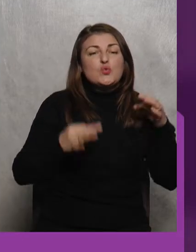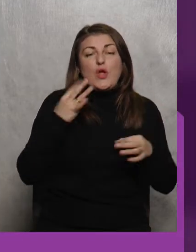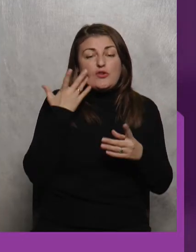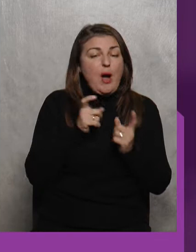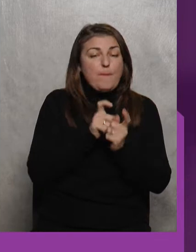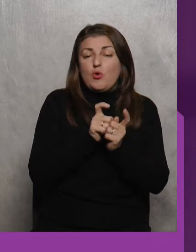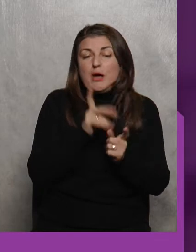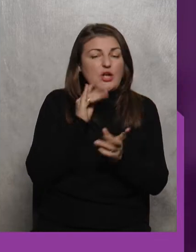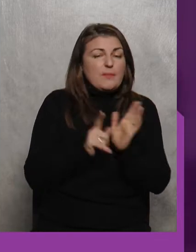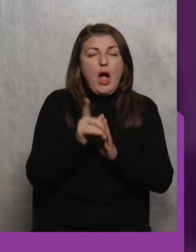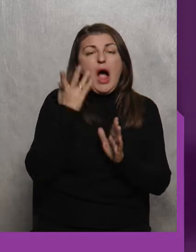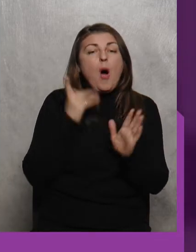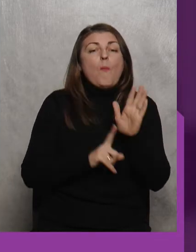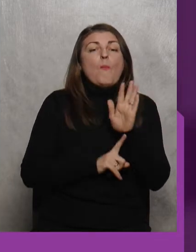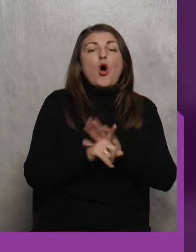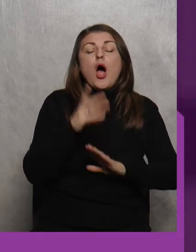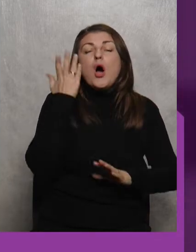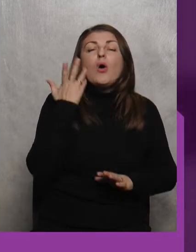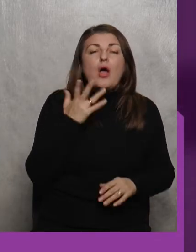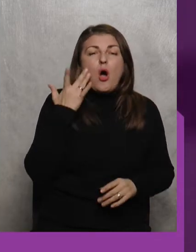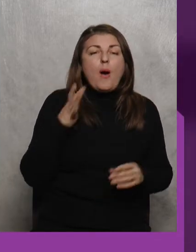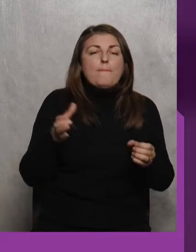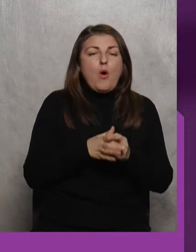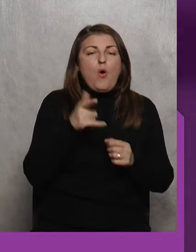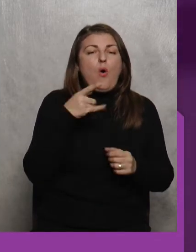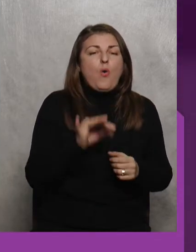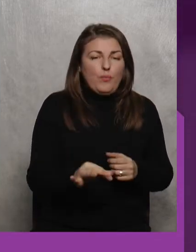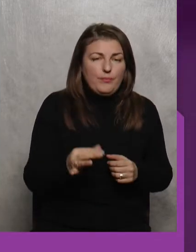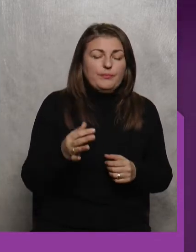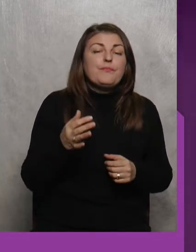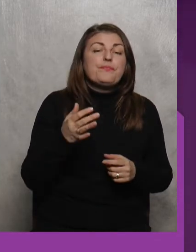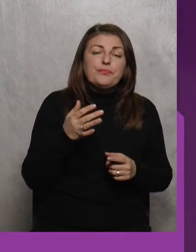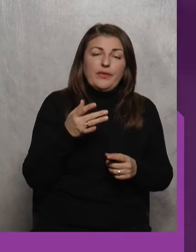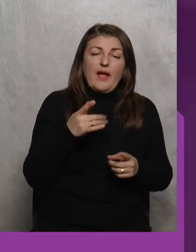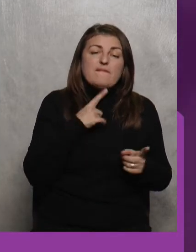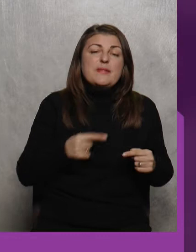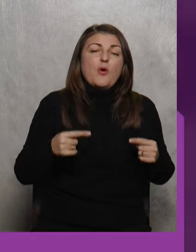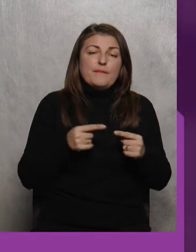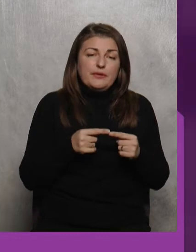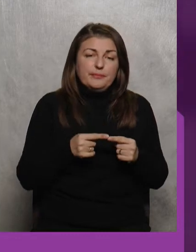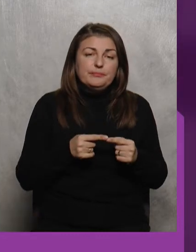не починається, починається тільки по команді гол. Да. Відповідно,